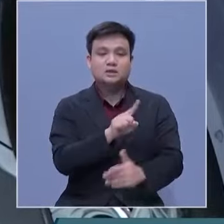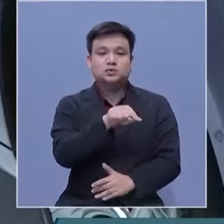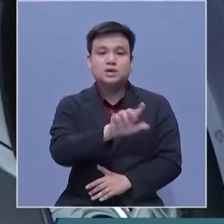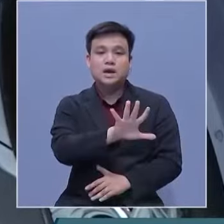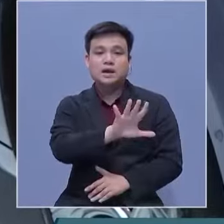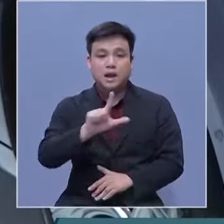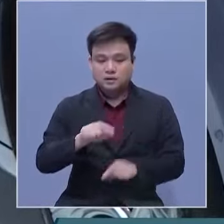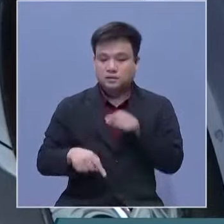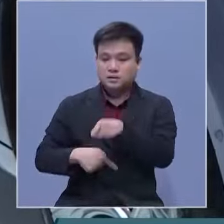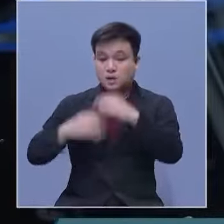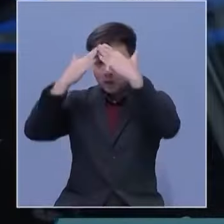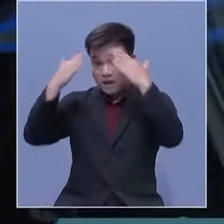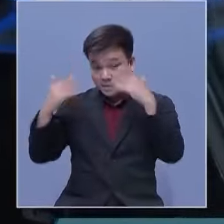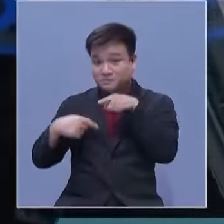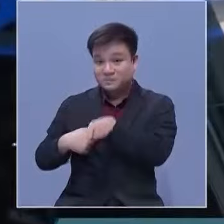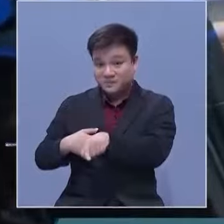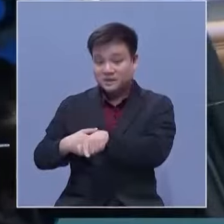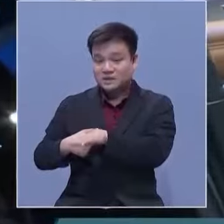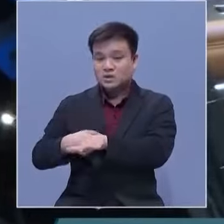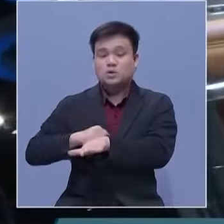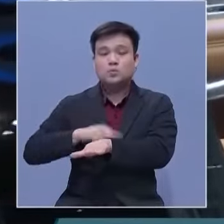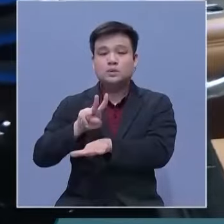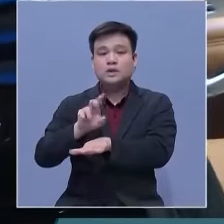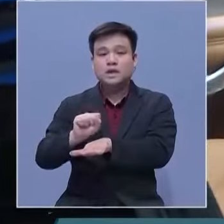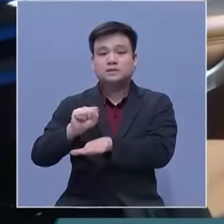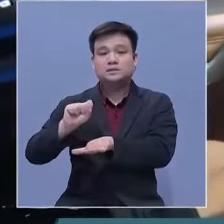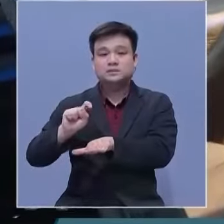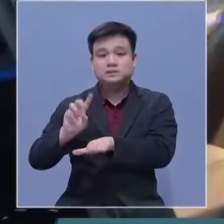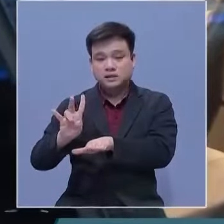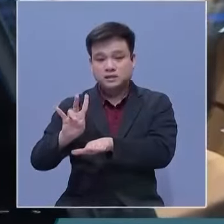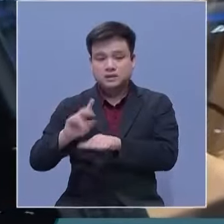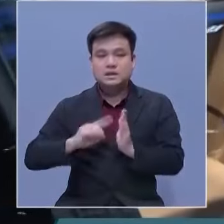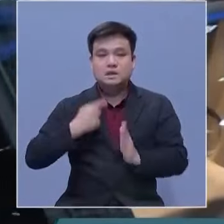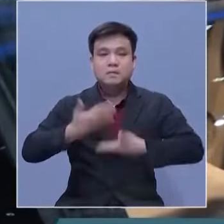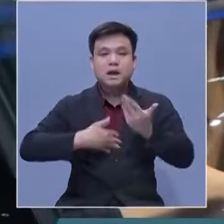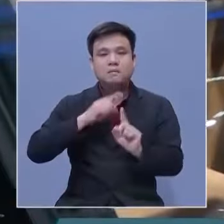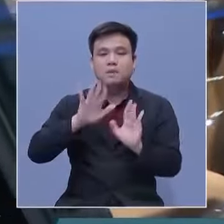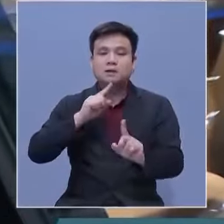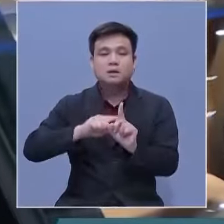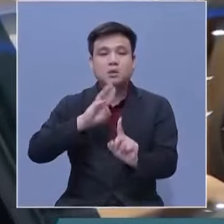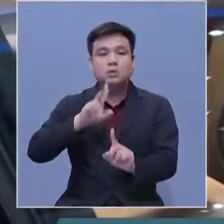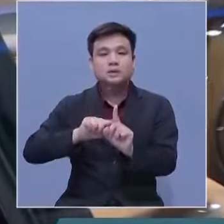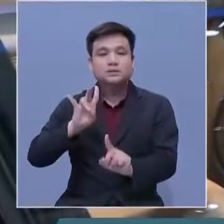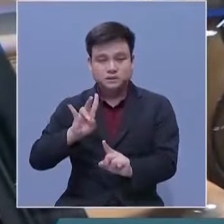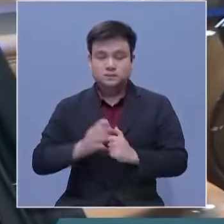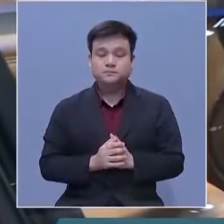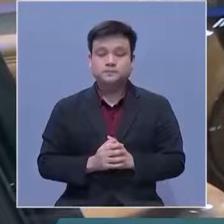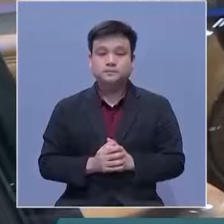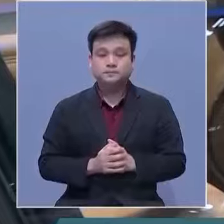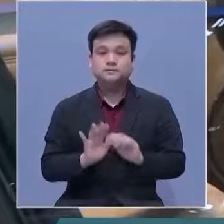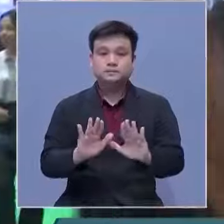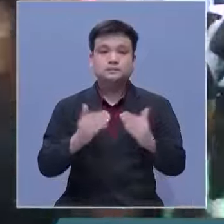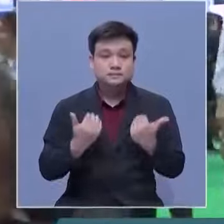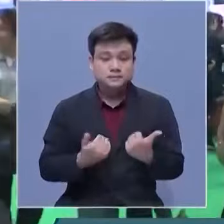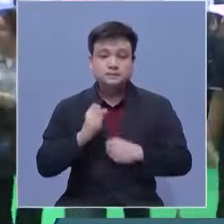ทและ VinFast VF7 ที่จะเริ่มขายในกลางปีนี้ค่ะสำหรับงานมอเตอร์โชว์